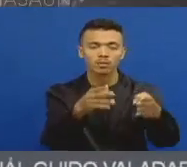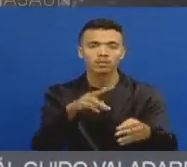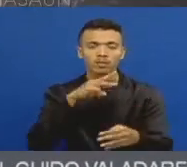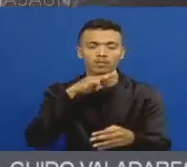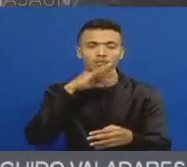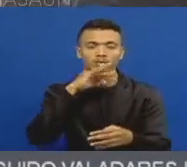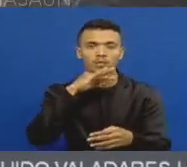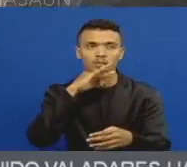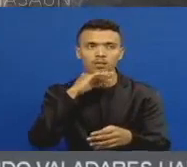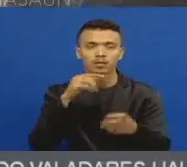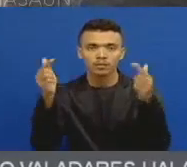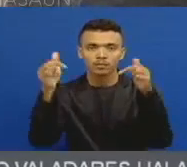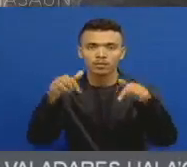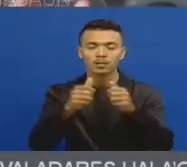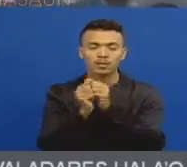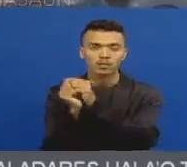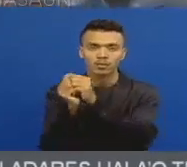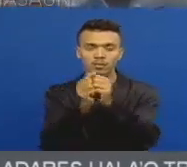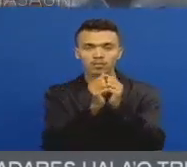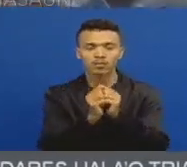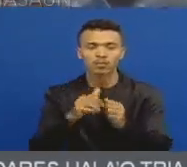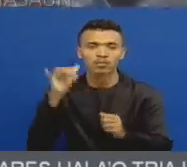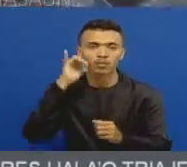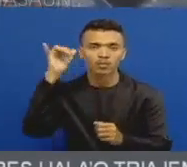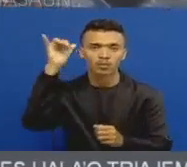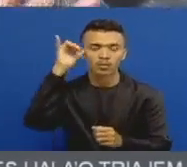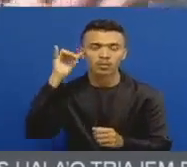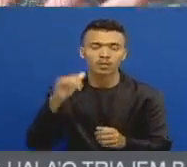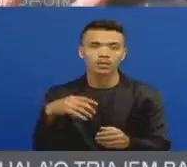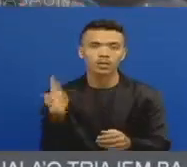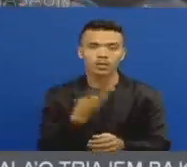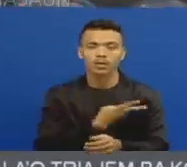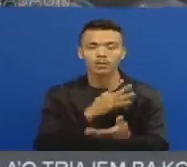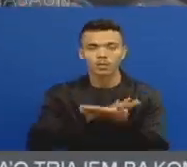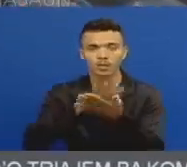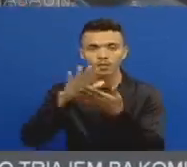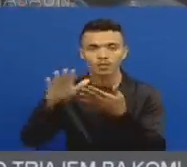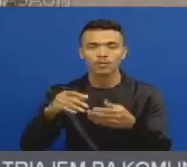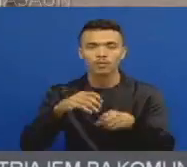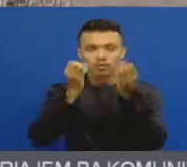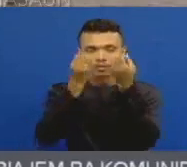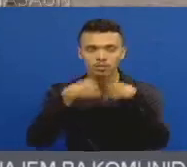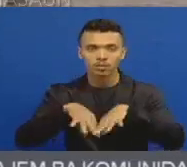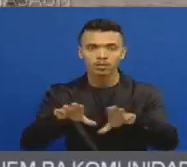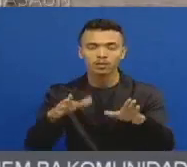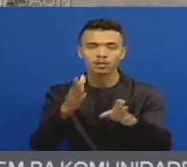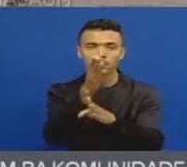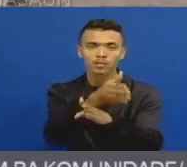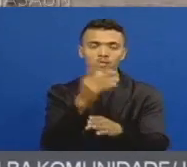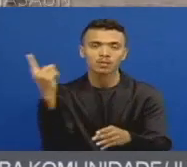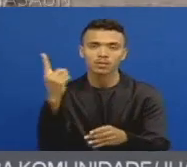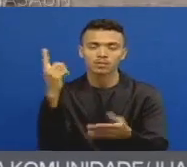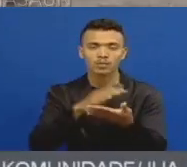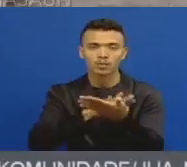serne tenga mai hamutukene. Jorge Corben Rua Corben Tolu, ami limpeza tasibung mos, ami sempre dasel